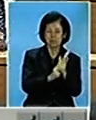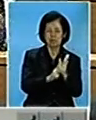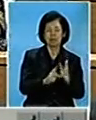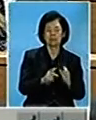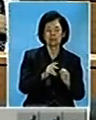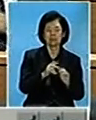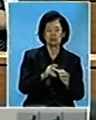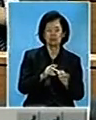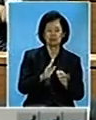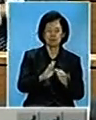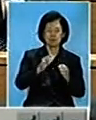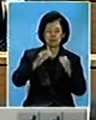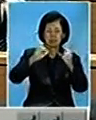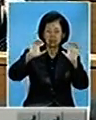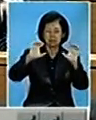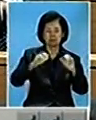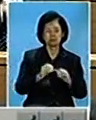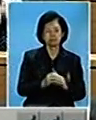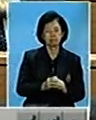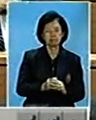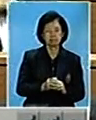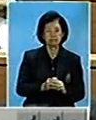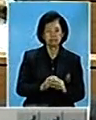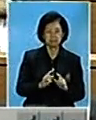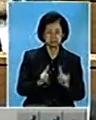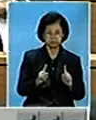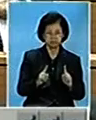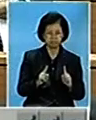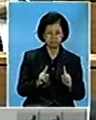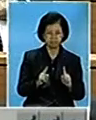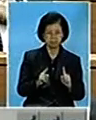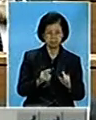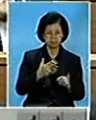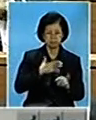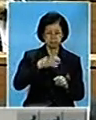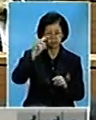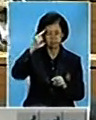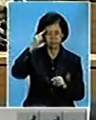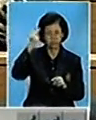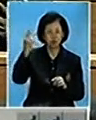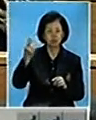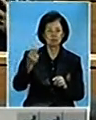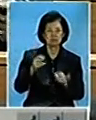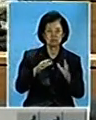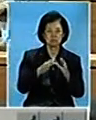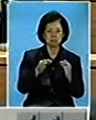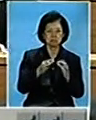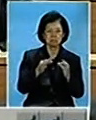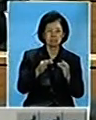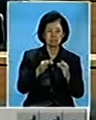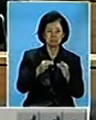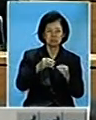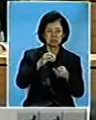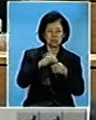ติรัฐท่านประธานที่เคารพครับแต่ผมก็อดที่จะห่วงใยไม่ได้เพราะในบ้านเมืองของ